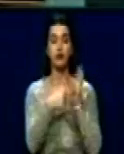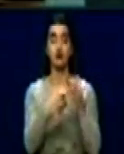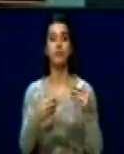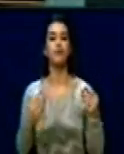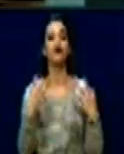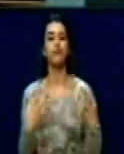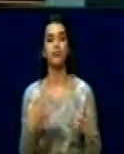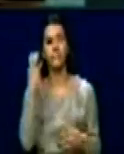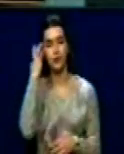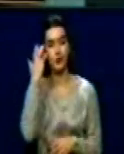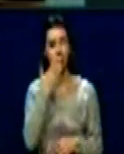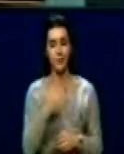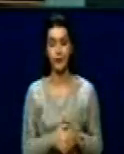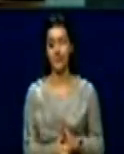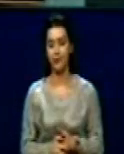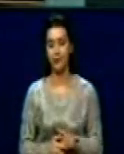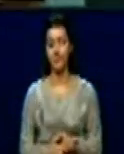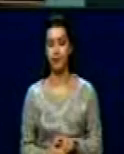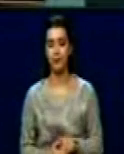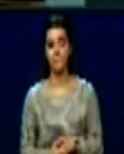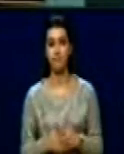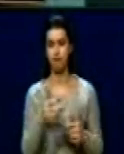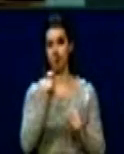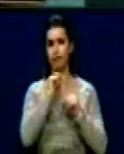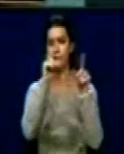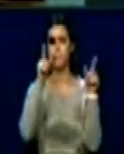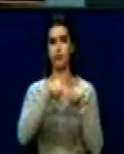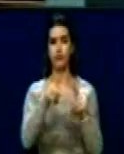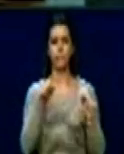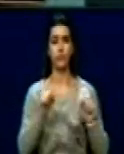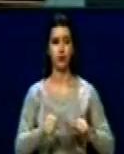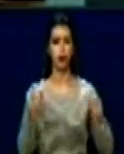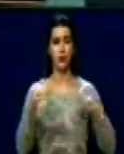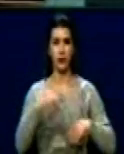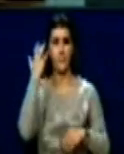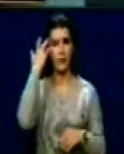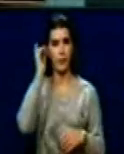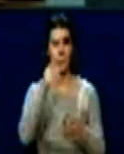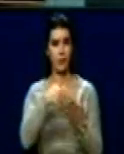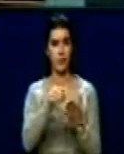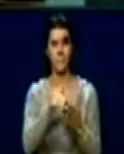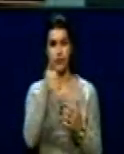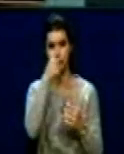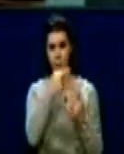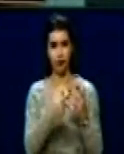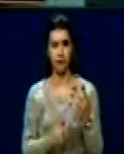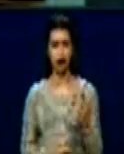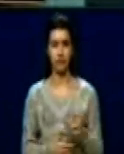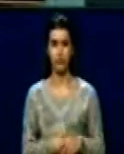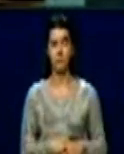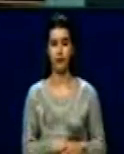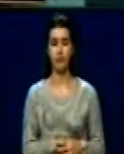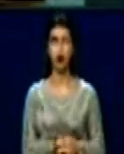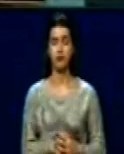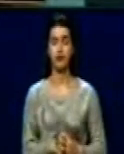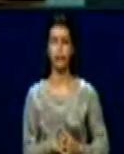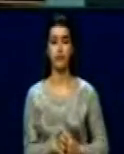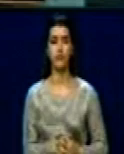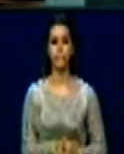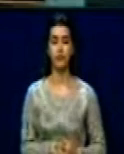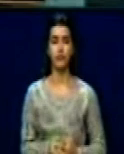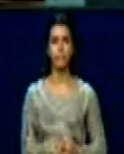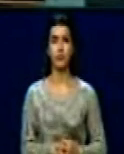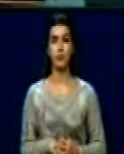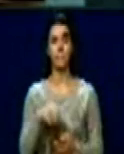nuk dinë se çfarë kanë të. Që është e çuditshme për një qeveri mos di të arsyetoj shpenzimet që do t'i bëjë të paras publike. Çështja tjetër që